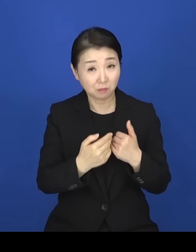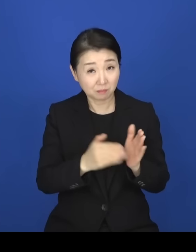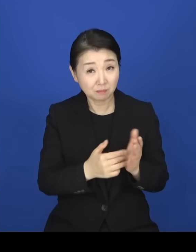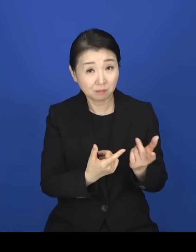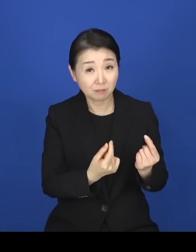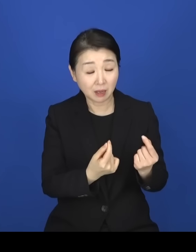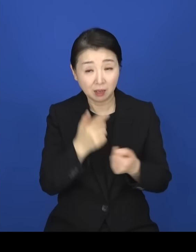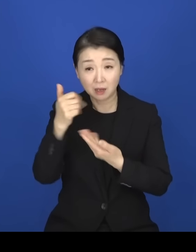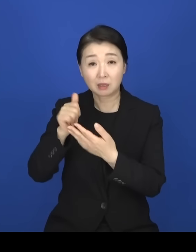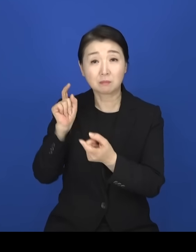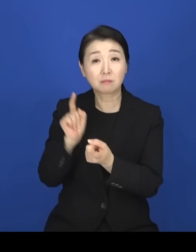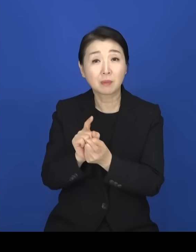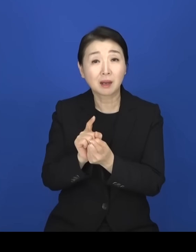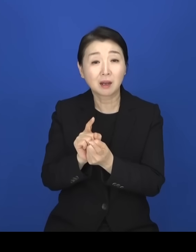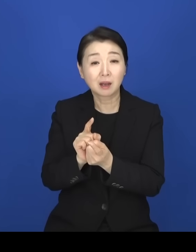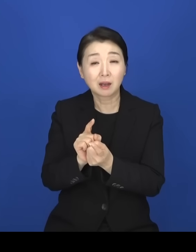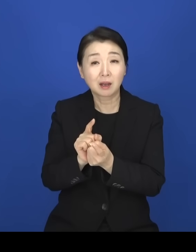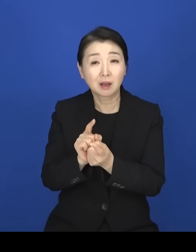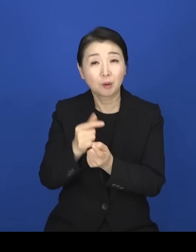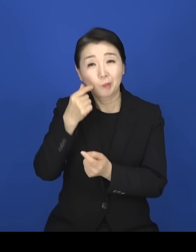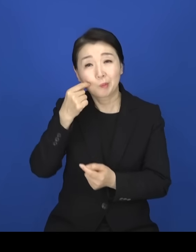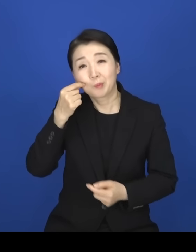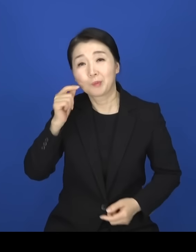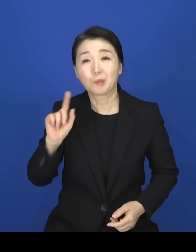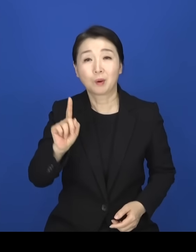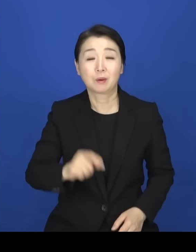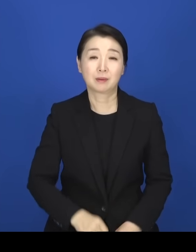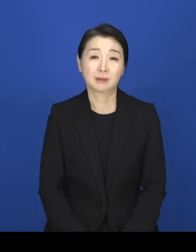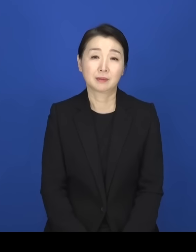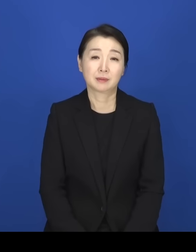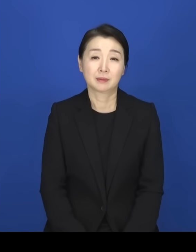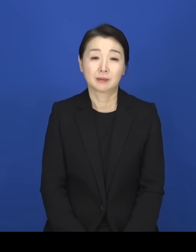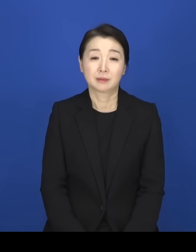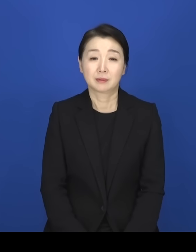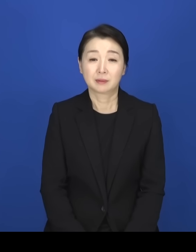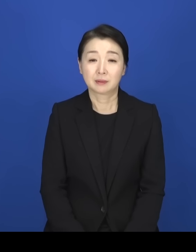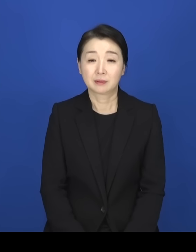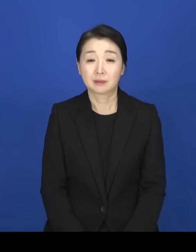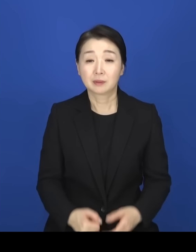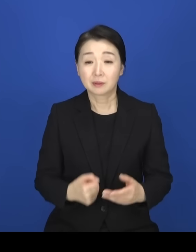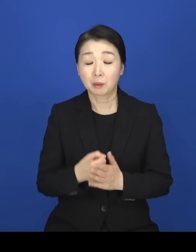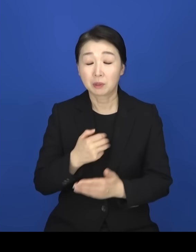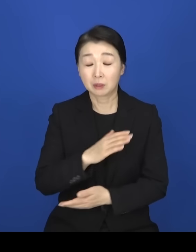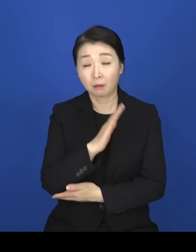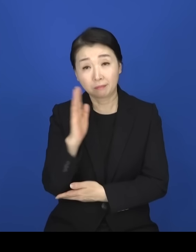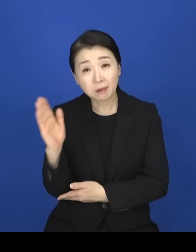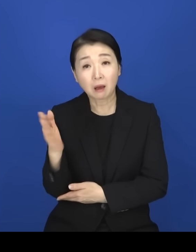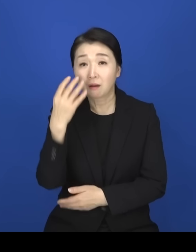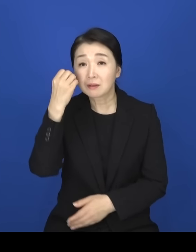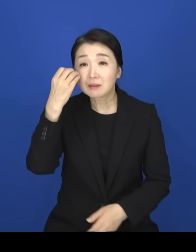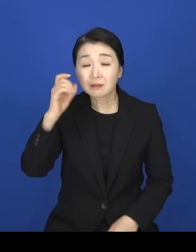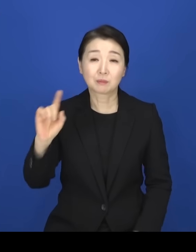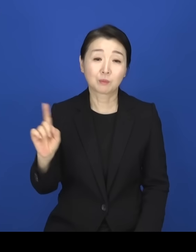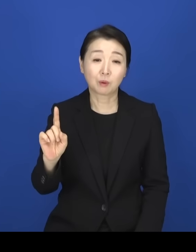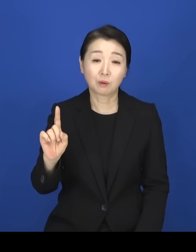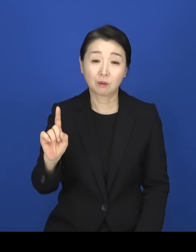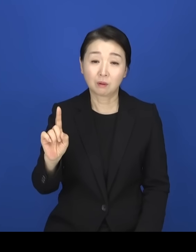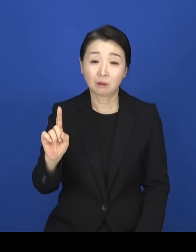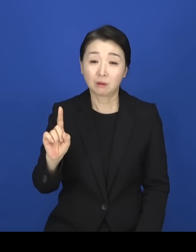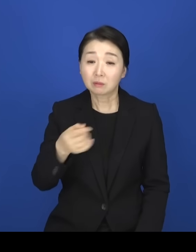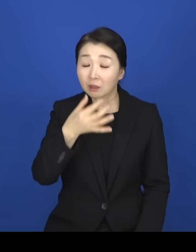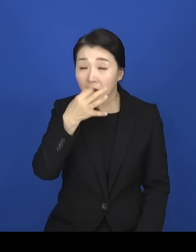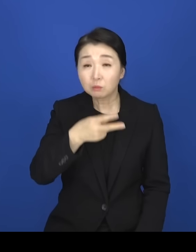겪으셨는데 그럼 하나님을 어떻게 또 진하게 만나시게 된 거예요? 그러니까 제 스토리가 더 신기한 게 예. 딱히